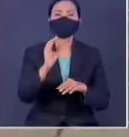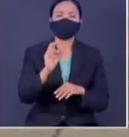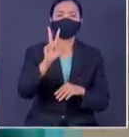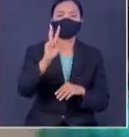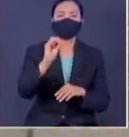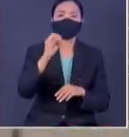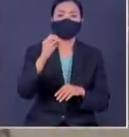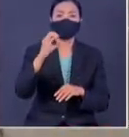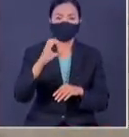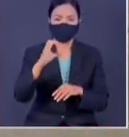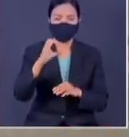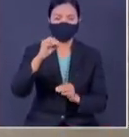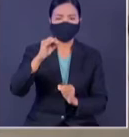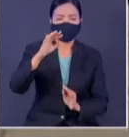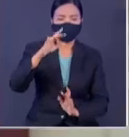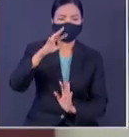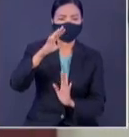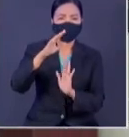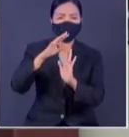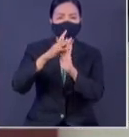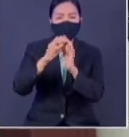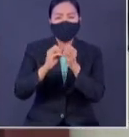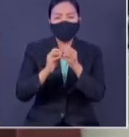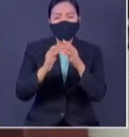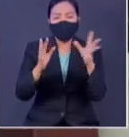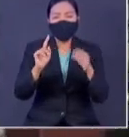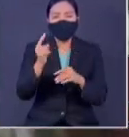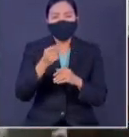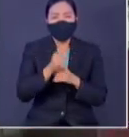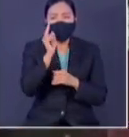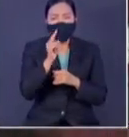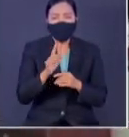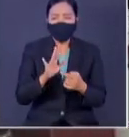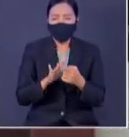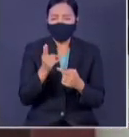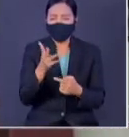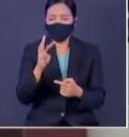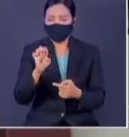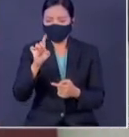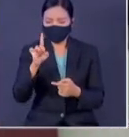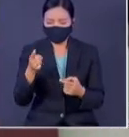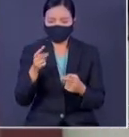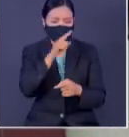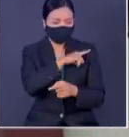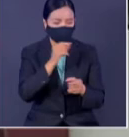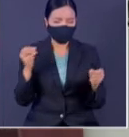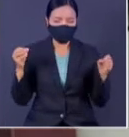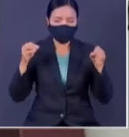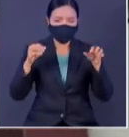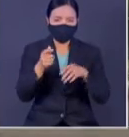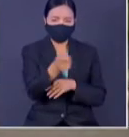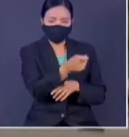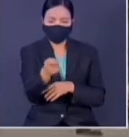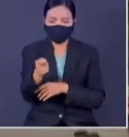ารเคมีที่มันถูกกักไว้อยู่ภายใต้โฟมที่มันไปคุมอยู่เนี่ยมันกักไม่อยู่ครับแล้วไฟมันก็ปะทุขึ้นมาอีกครั้งนึง